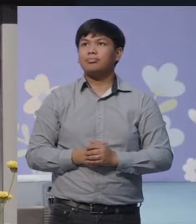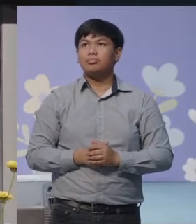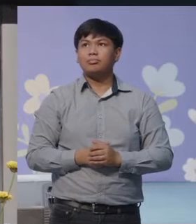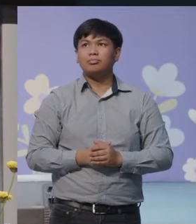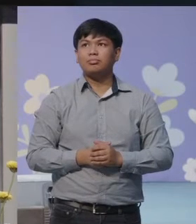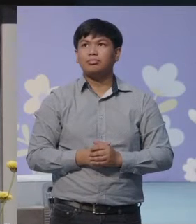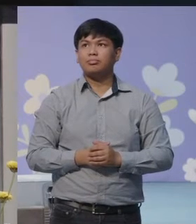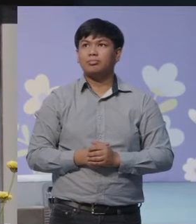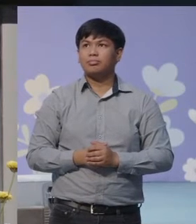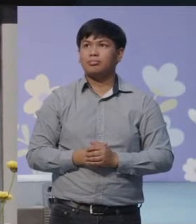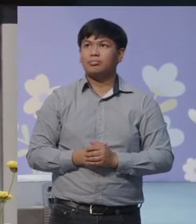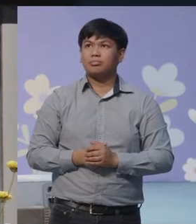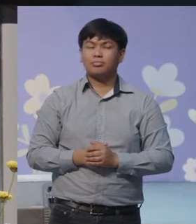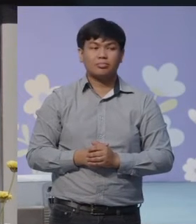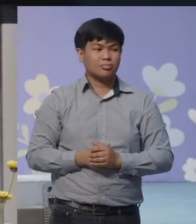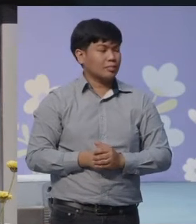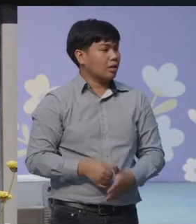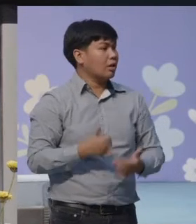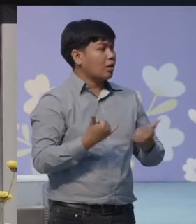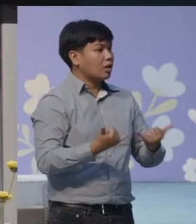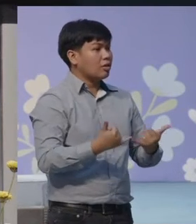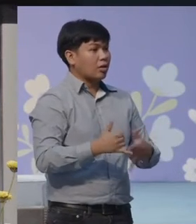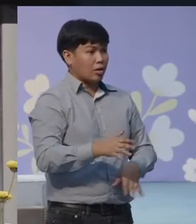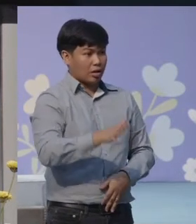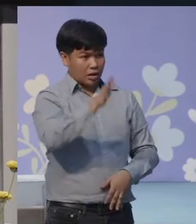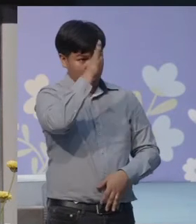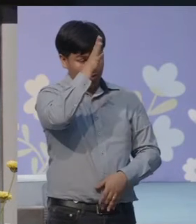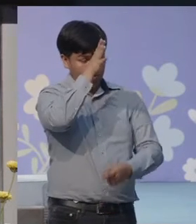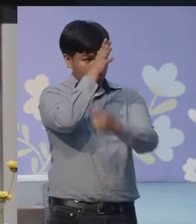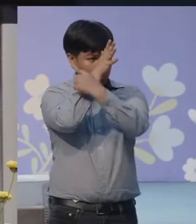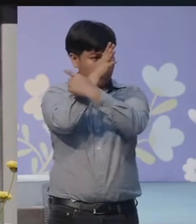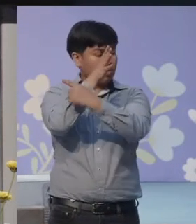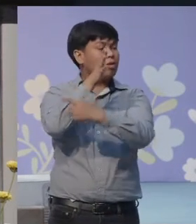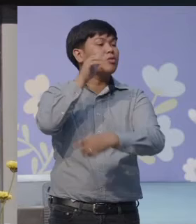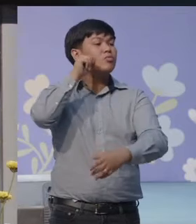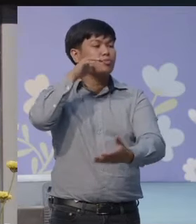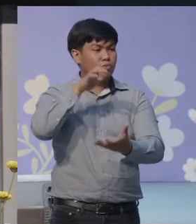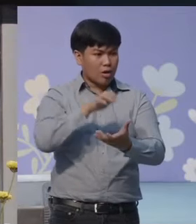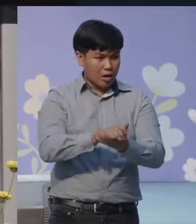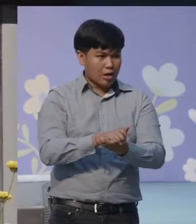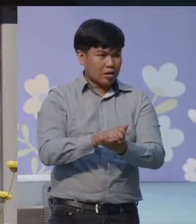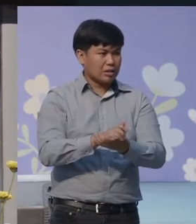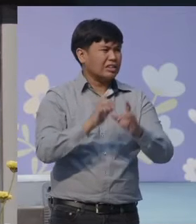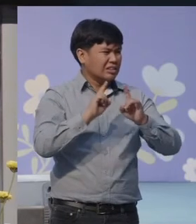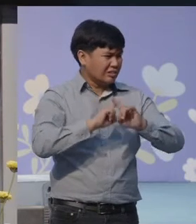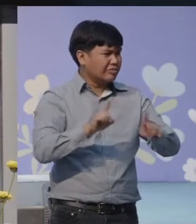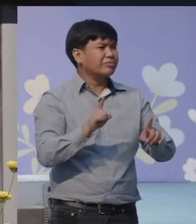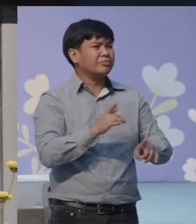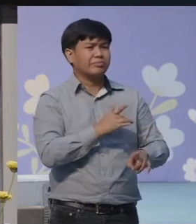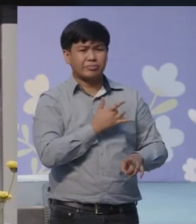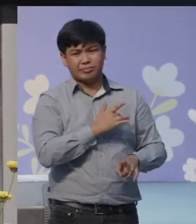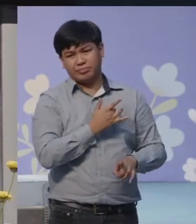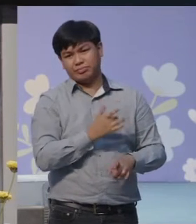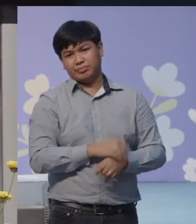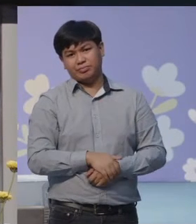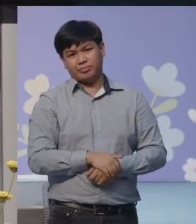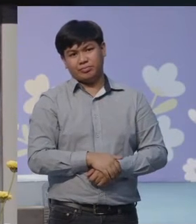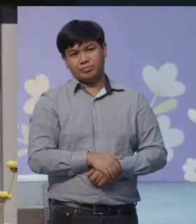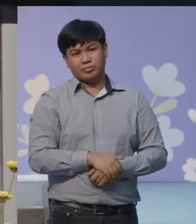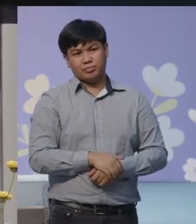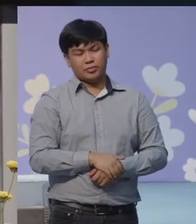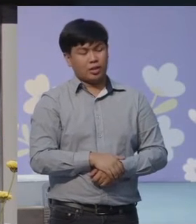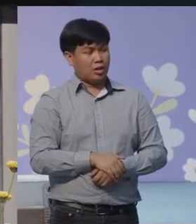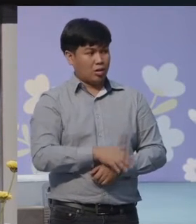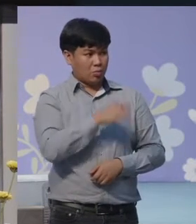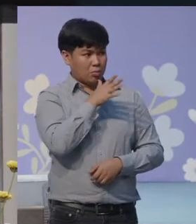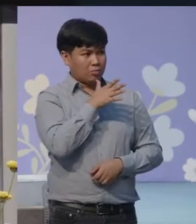Bagay, tatay at saka nanay, ako tatay, si Betty nanay, mas mahirap sa